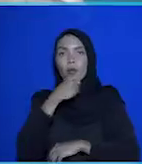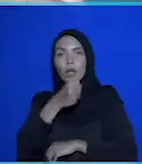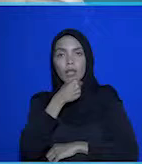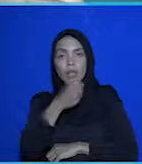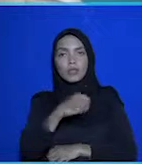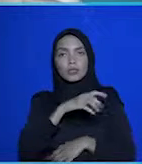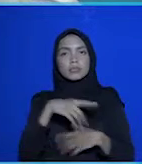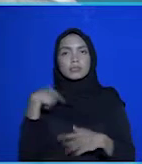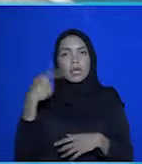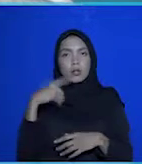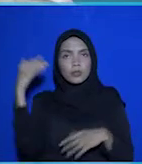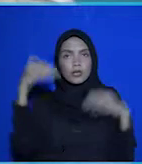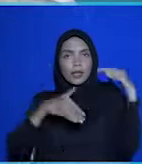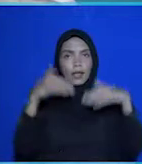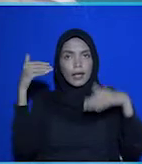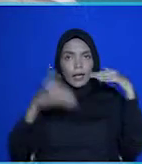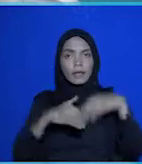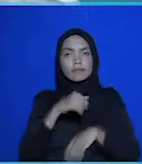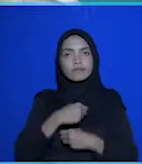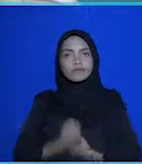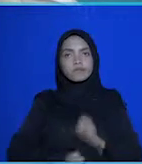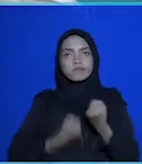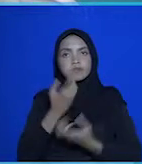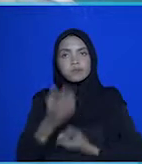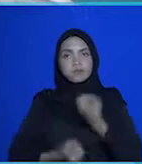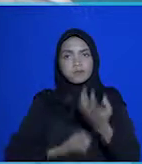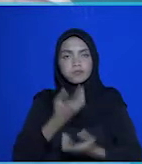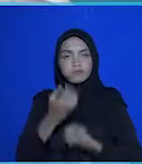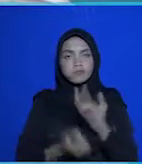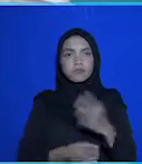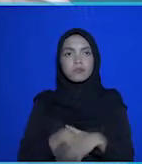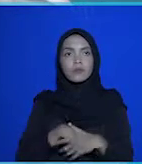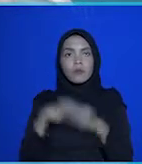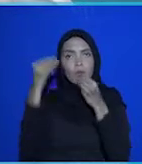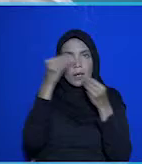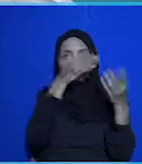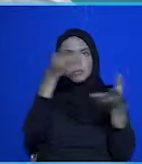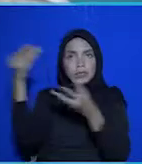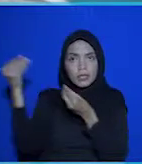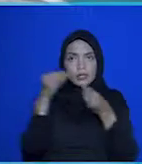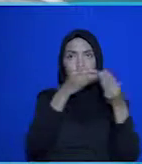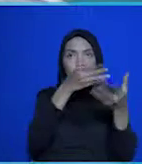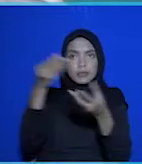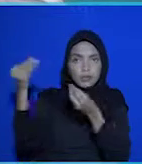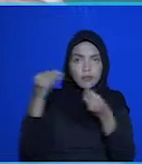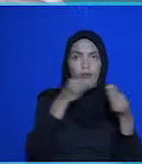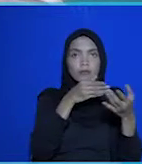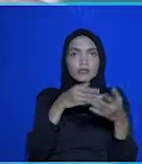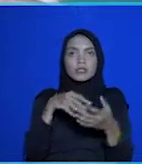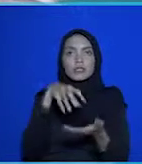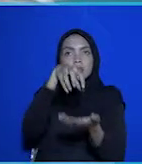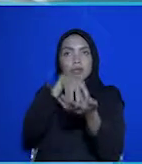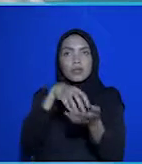jurnalis yang selalu setia hadir dan menyampaikan informasi kepada masyarakat melalui